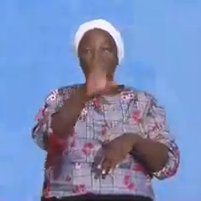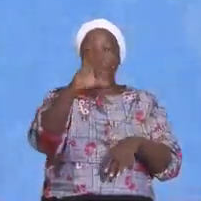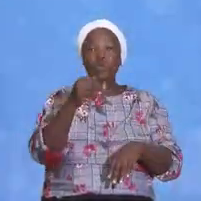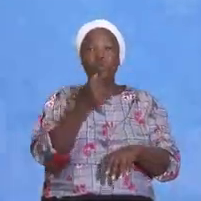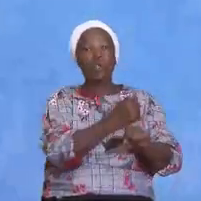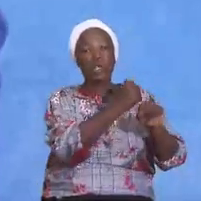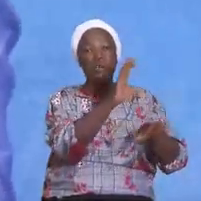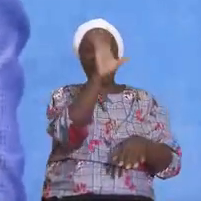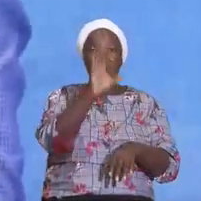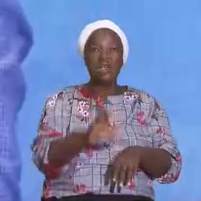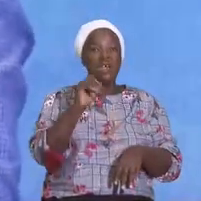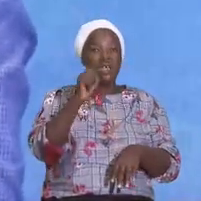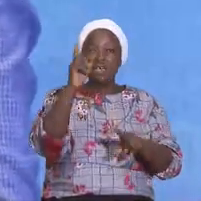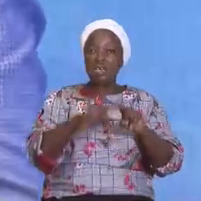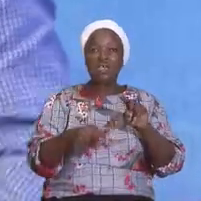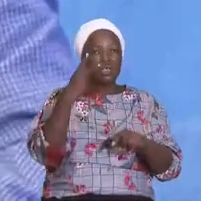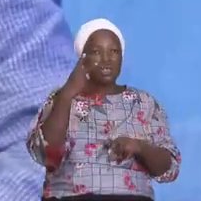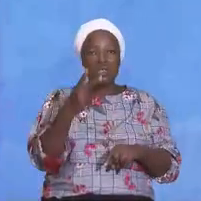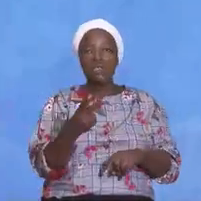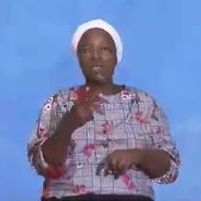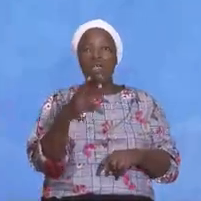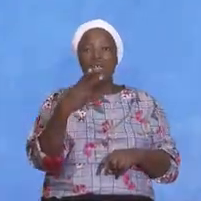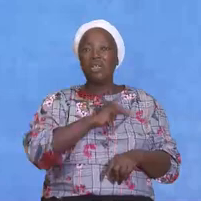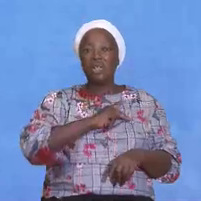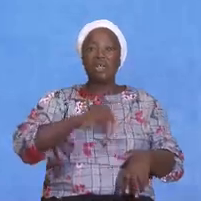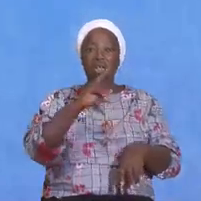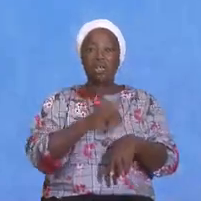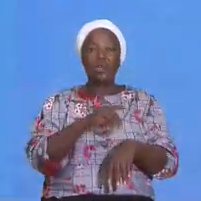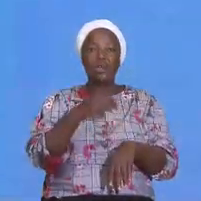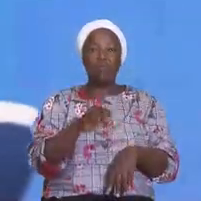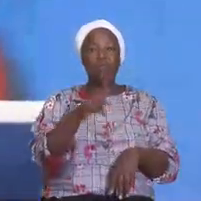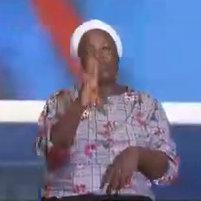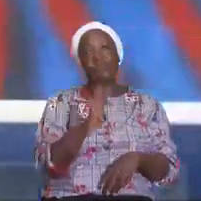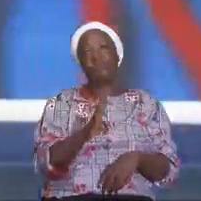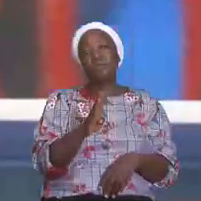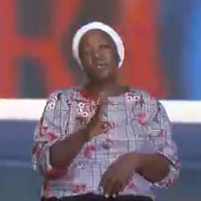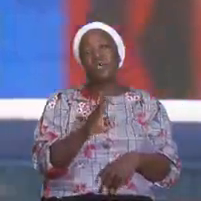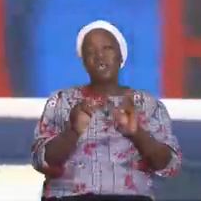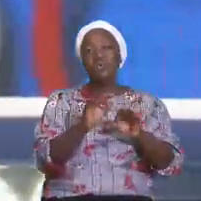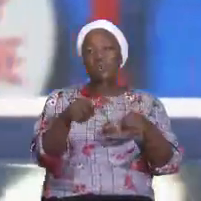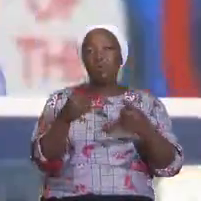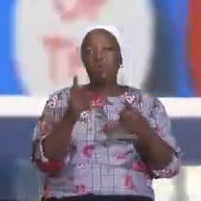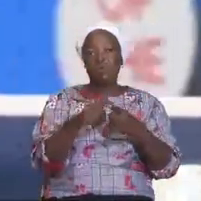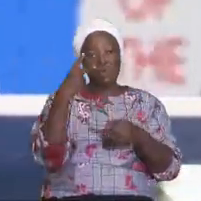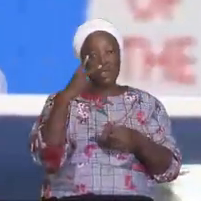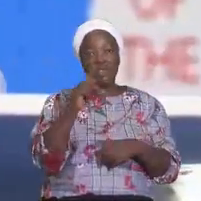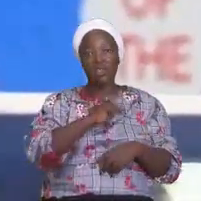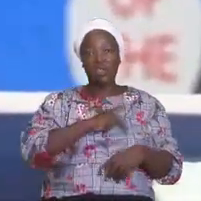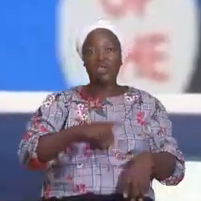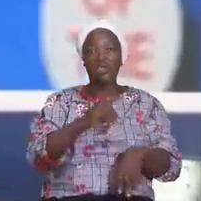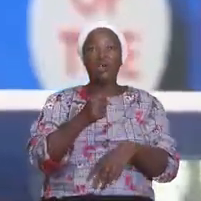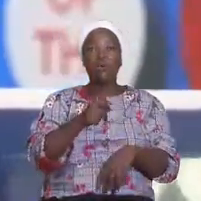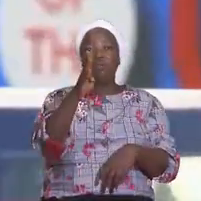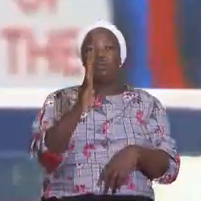nouveau par ce que Christ a fait sur la croix du calvaire, il ne peut voir le royaume